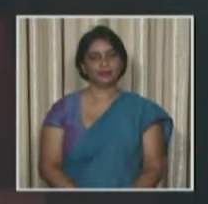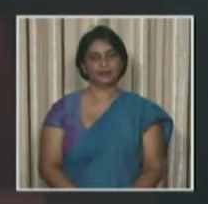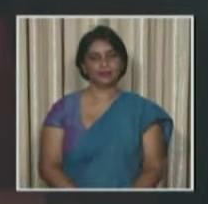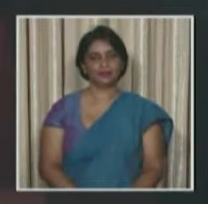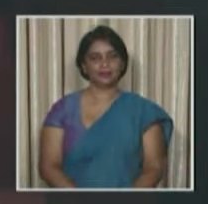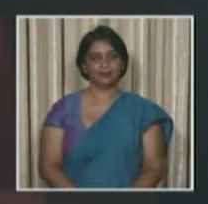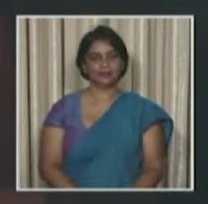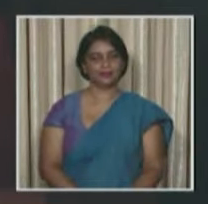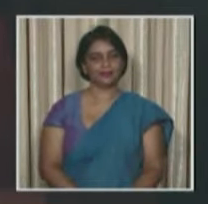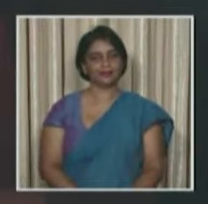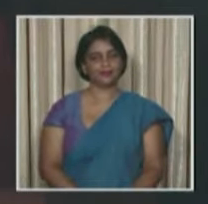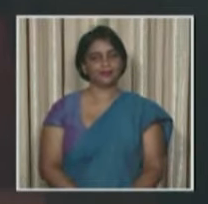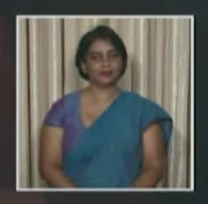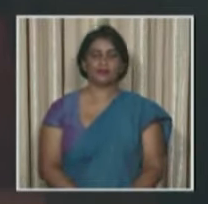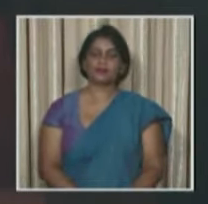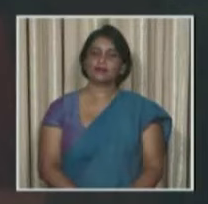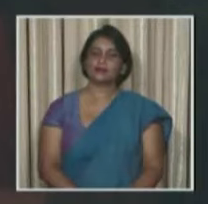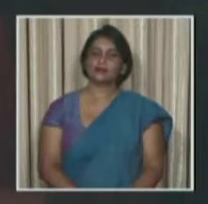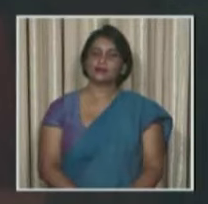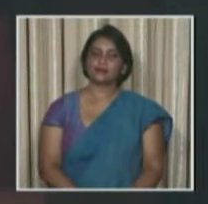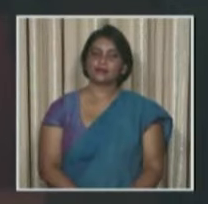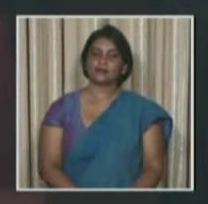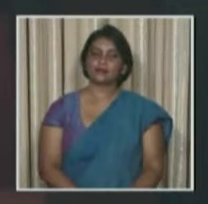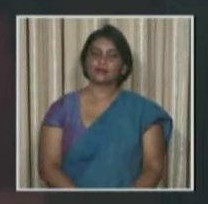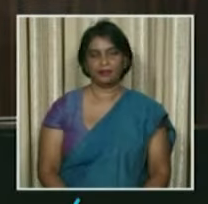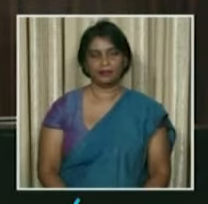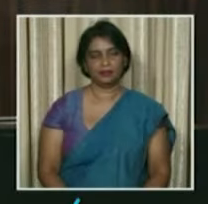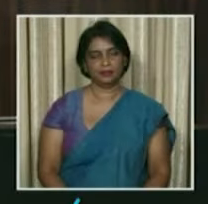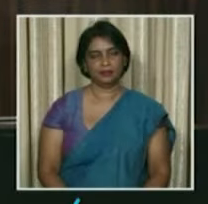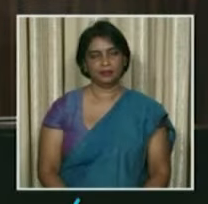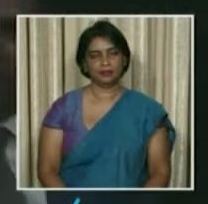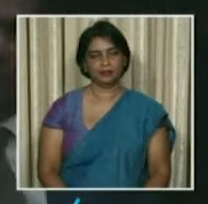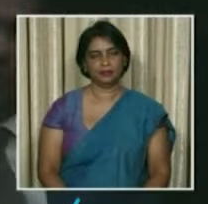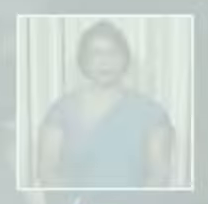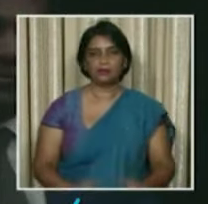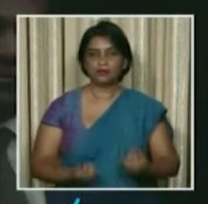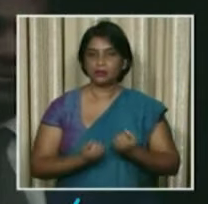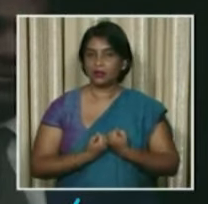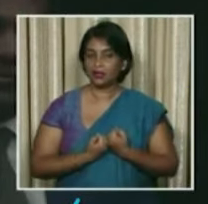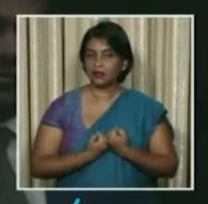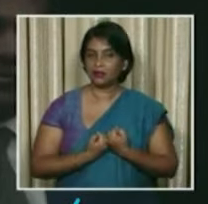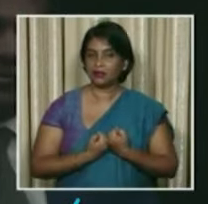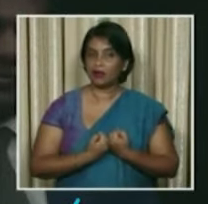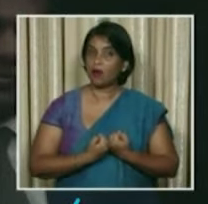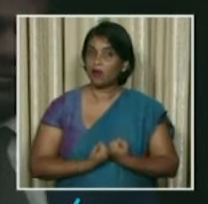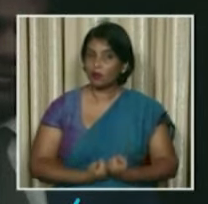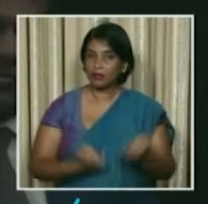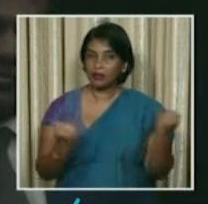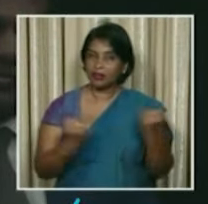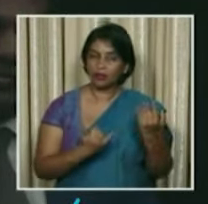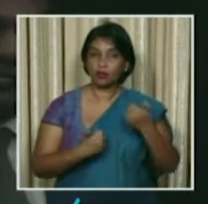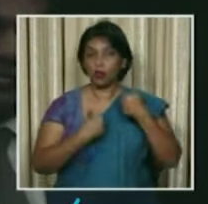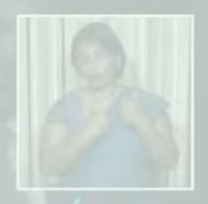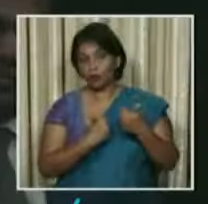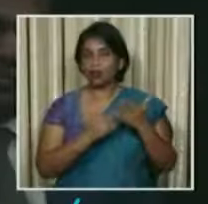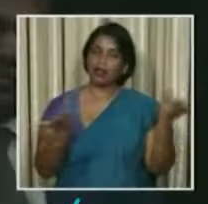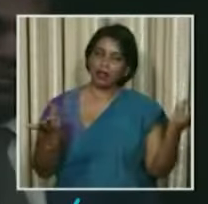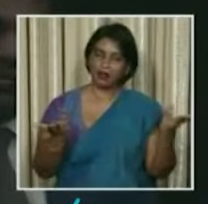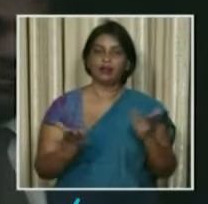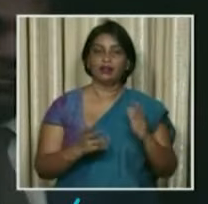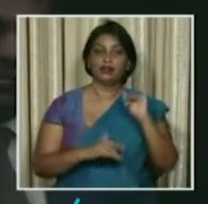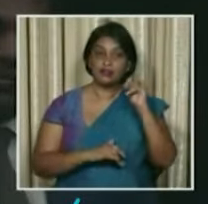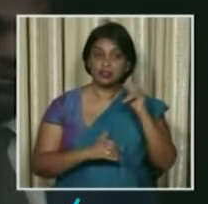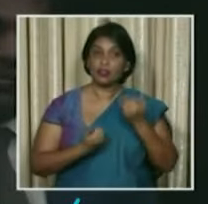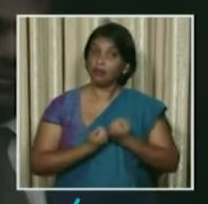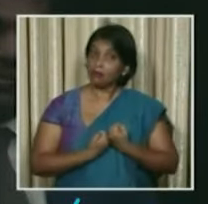කම්මනා වසලෝ හෝති කම්මනා හෝති බ්‍රාහ්මනෝ. සාමාන්‍යයෙන් උප්පත්තියෙන් වසලේකෝ බ්‍රාහ්මණයෙක් නොවුනට